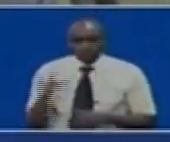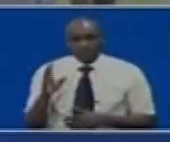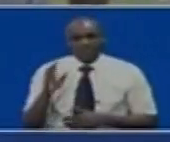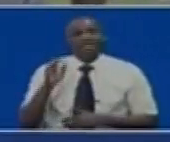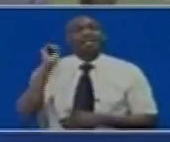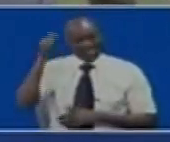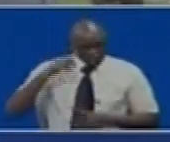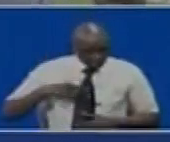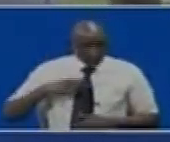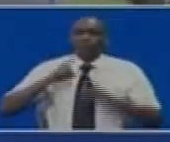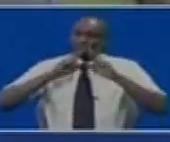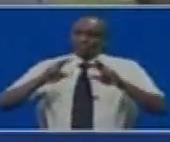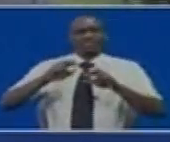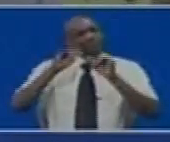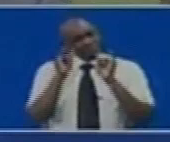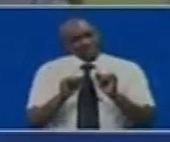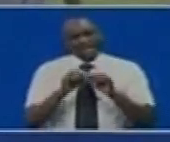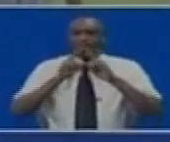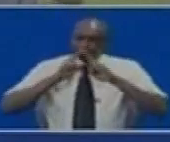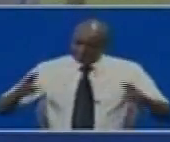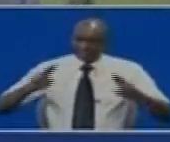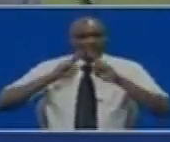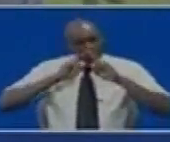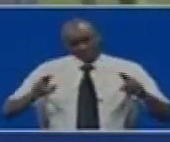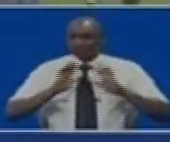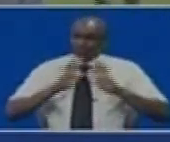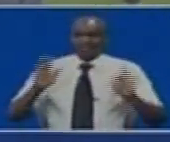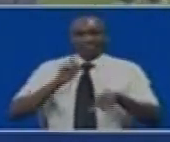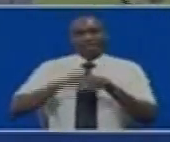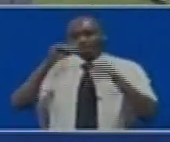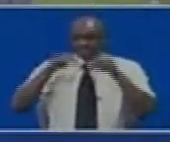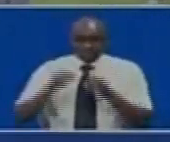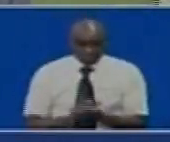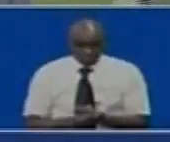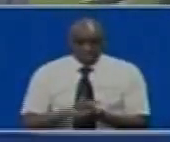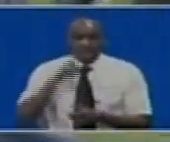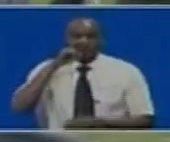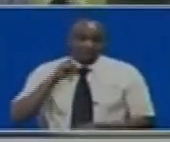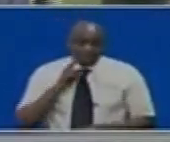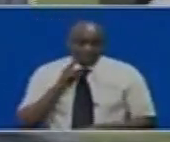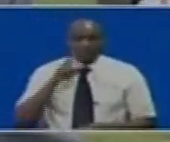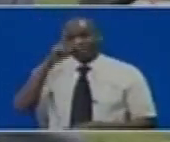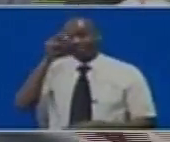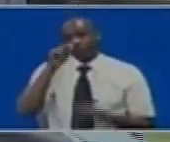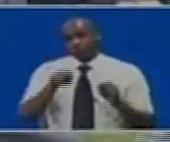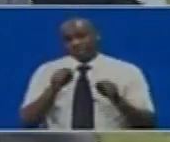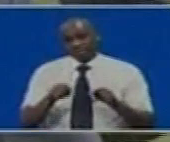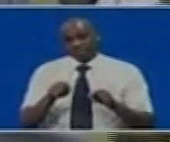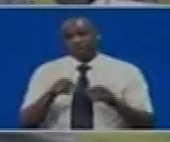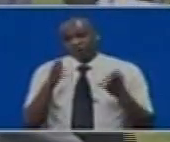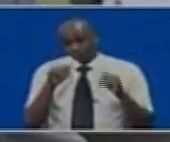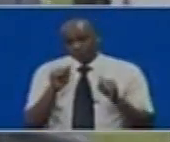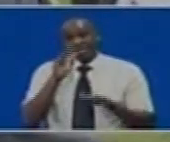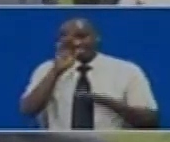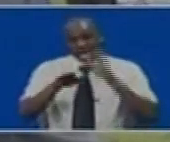Kenya wadumishe amani, amani na amani katika uchaguzi mkuu ujao. Lofti Matambo, KTN Leo, kutoka uwanja wa